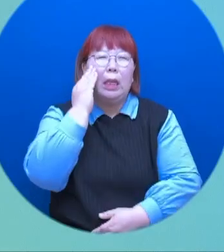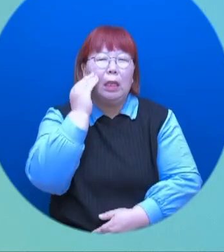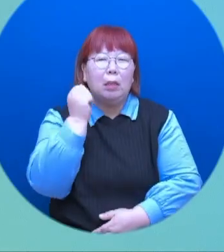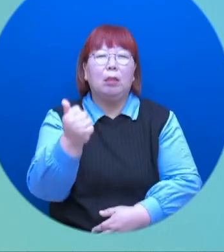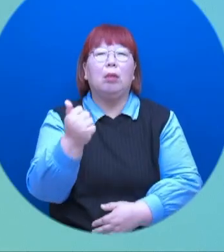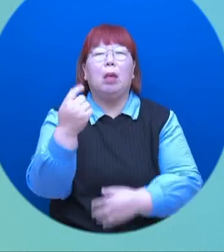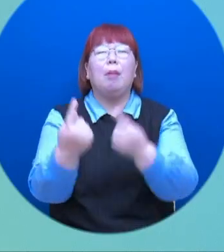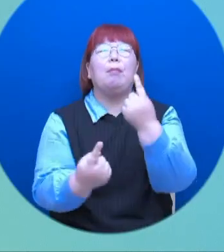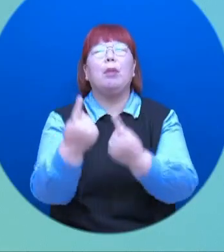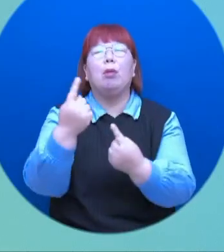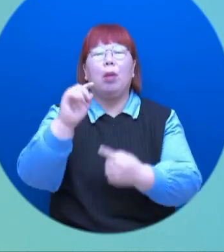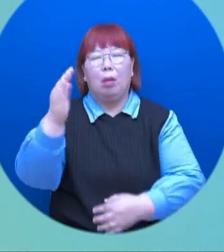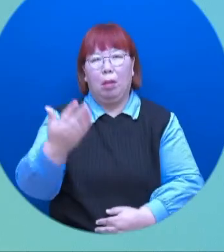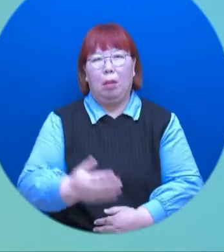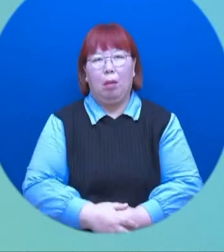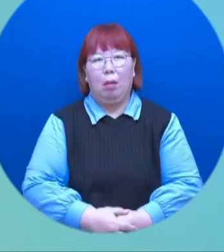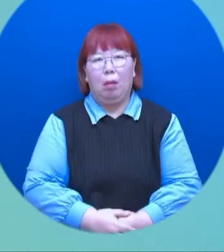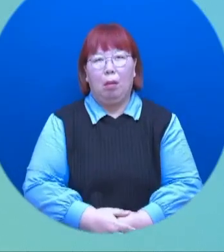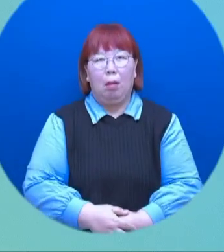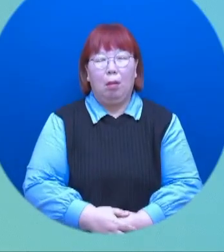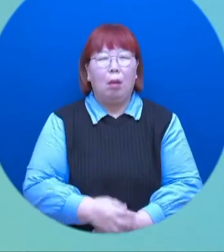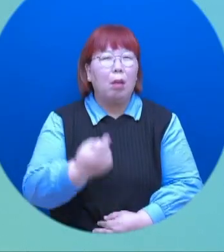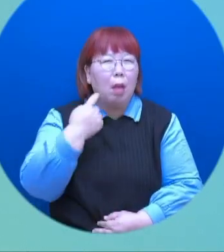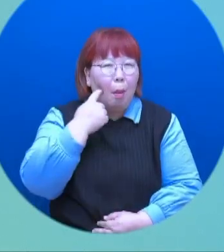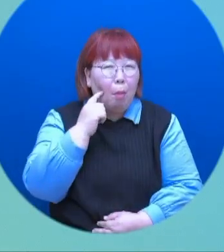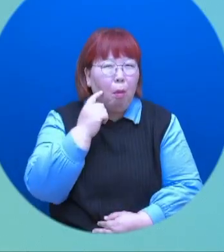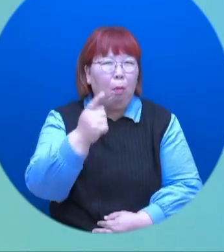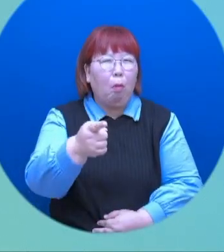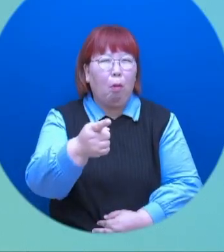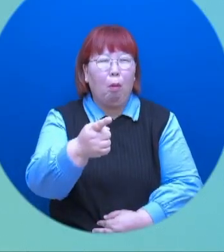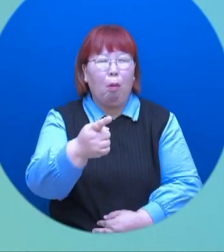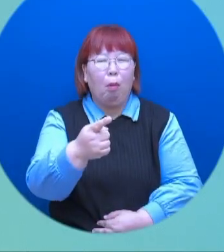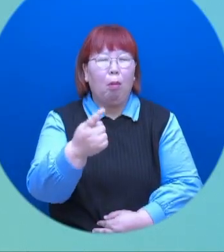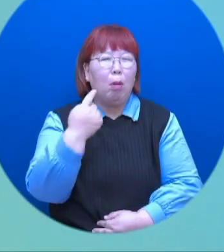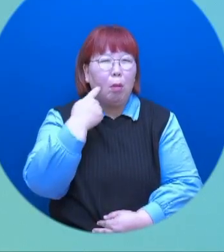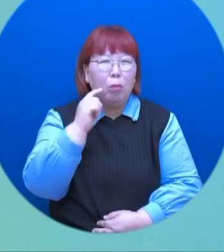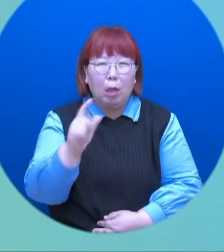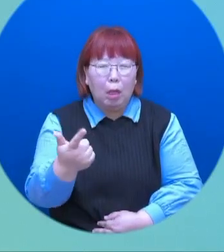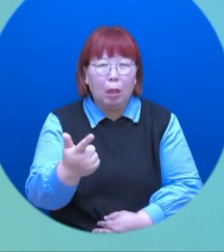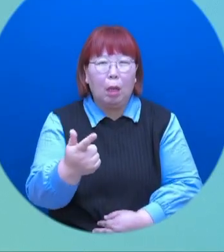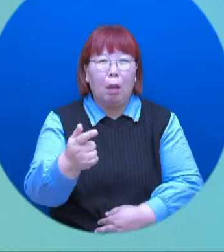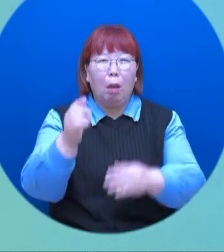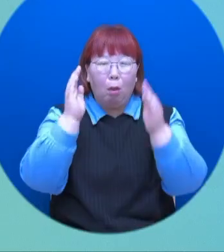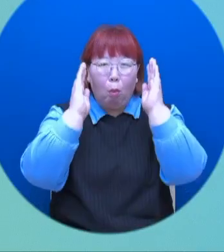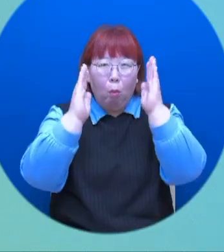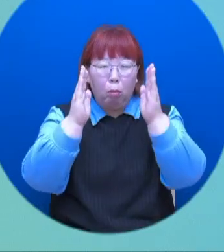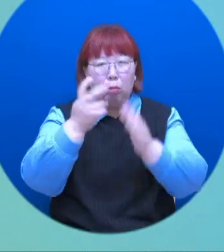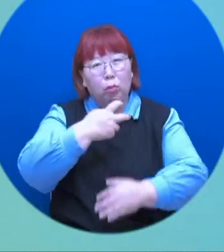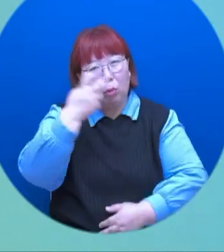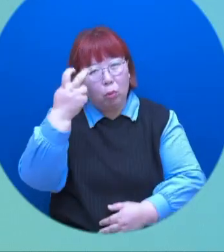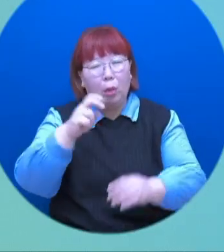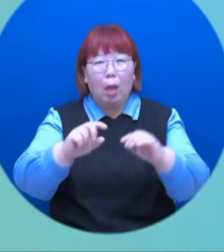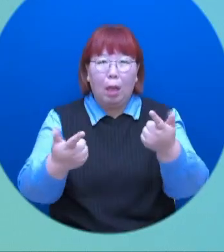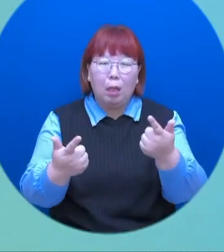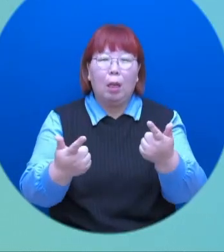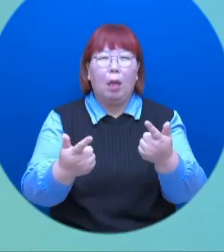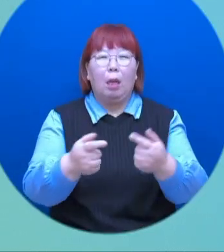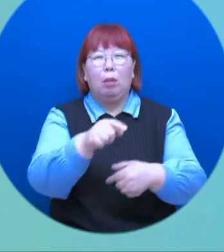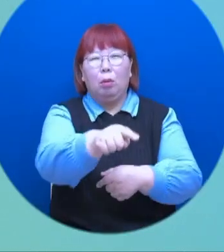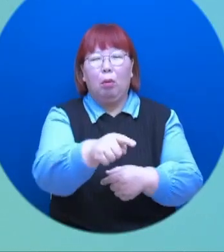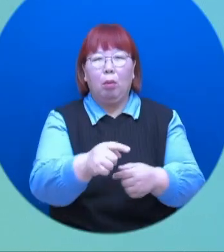하게 된다. 예쁘구나, 그렇지 못하구나, 공부 잘하는구나, 그렇지 못하구나, 좋은